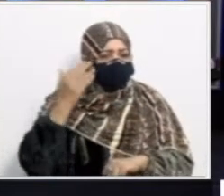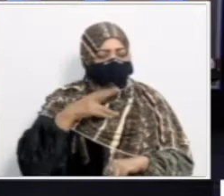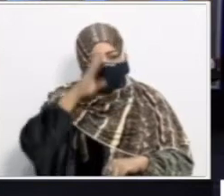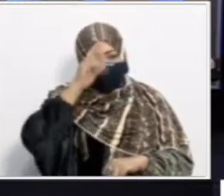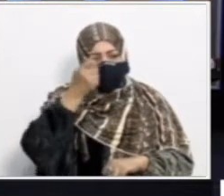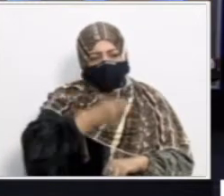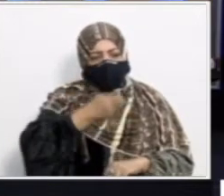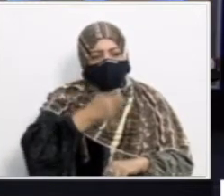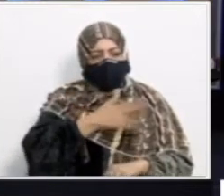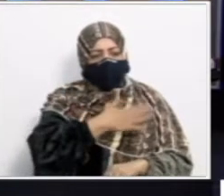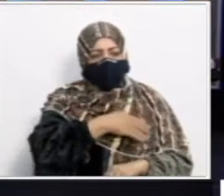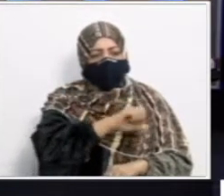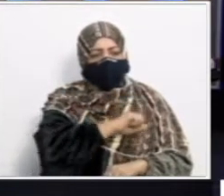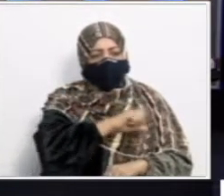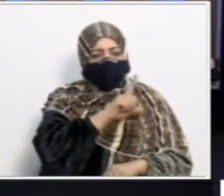سألك. اي نعم تفضلي.